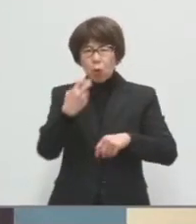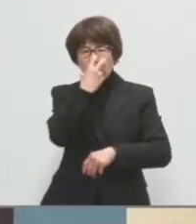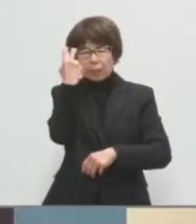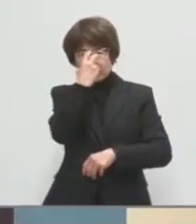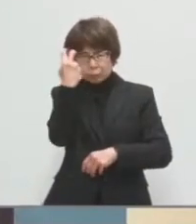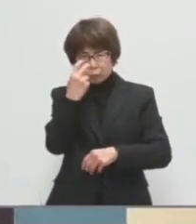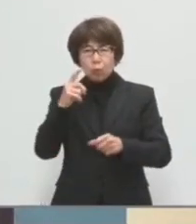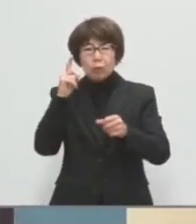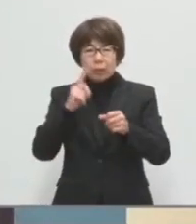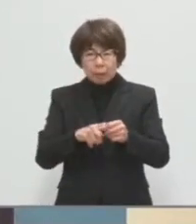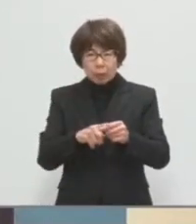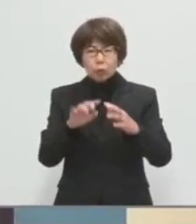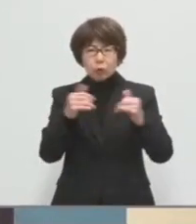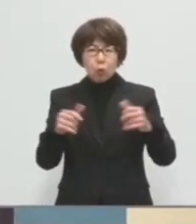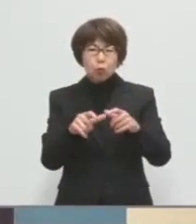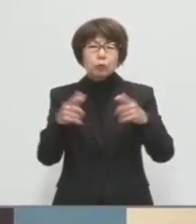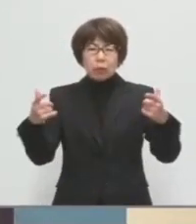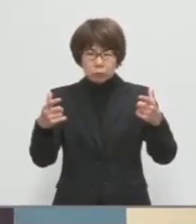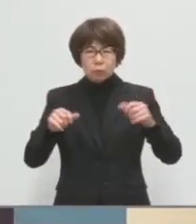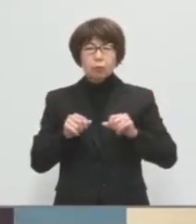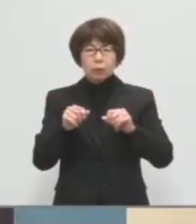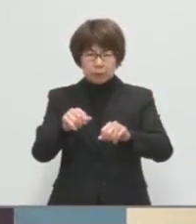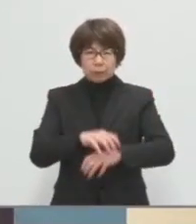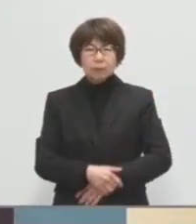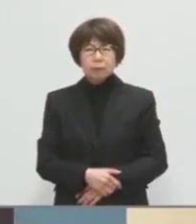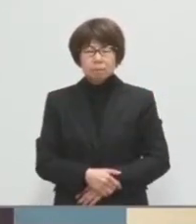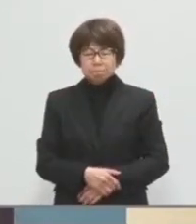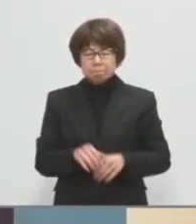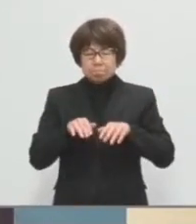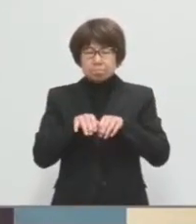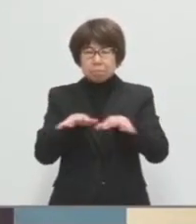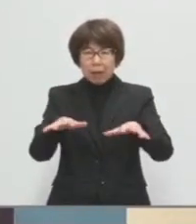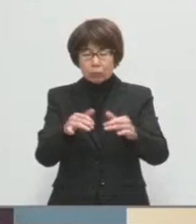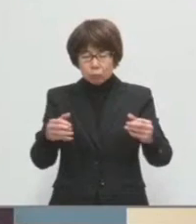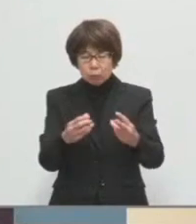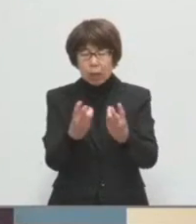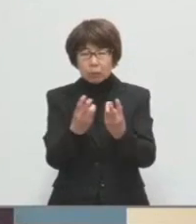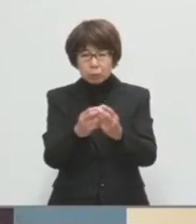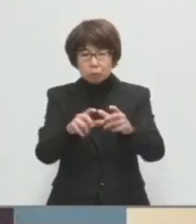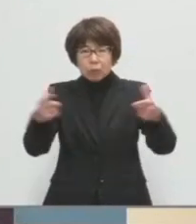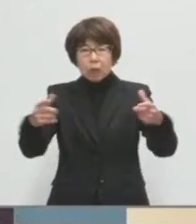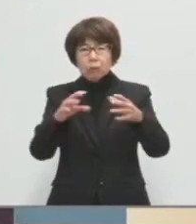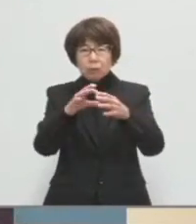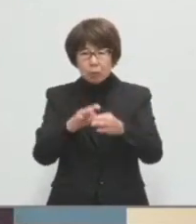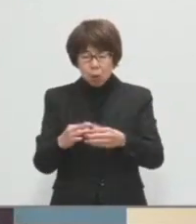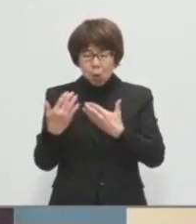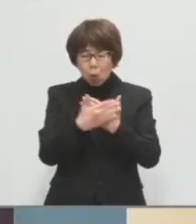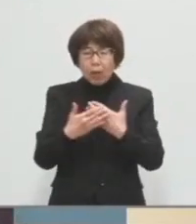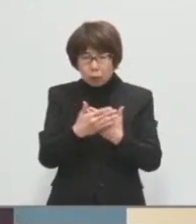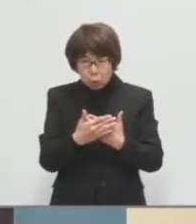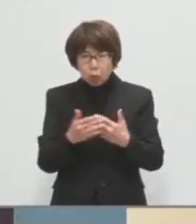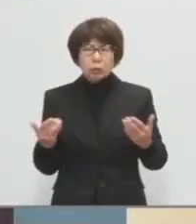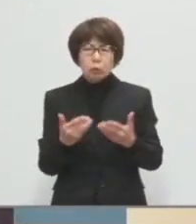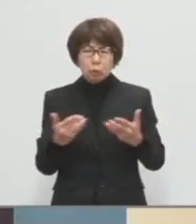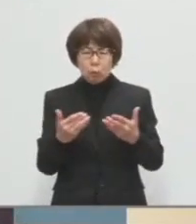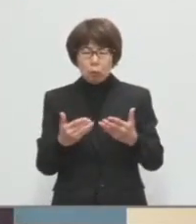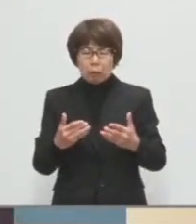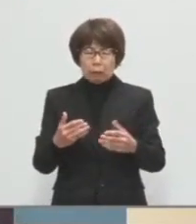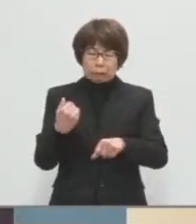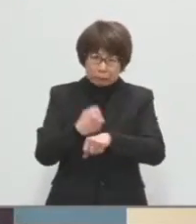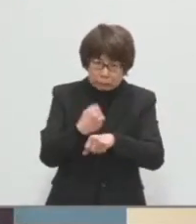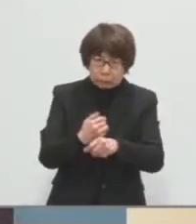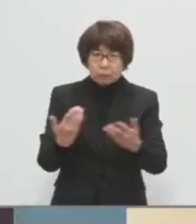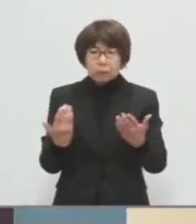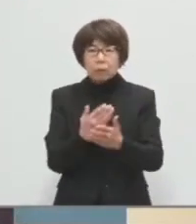の増加を図ります感染者の増加で保健所業務が逼迫度を増してきておりますので各